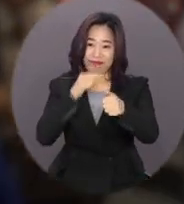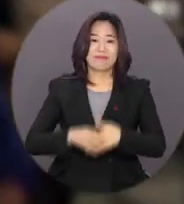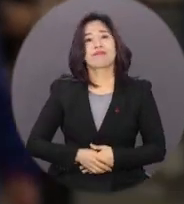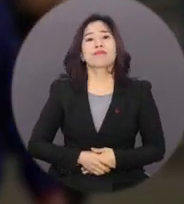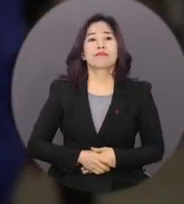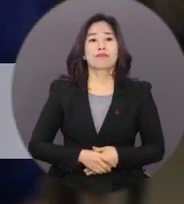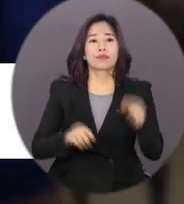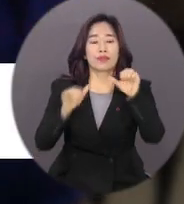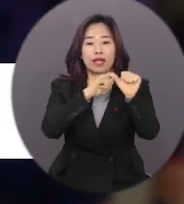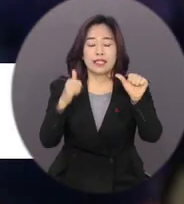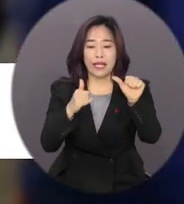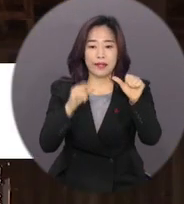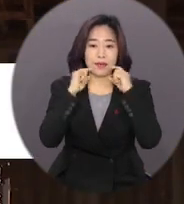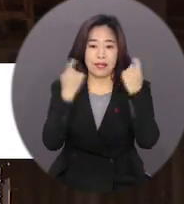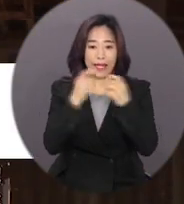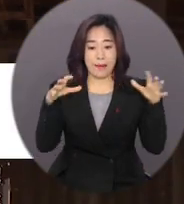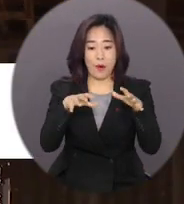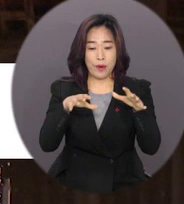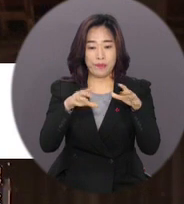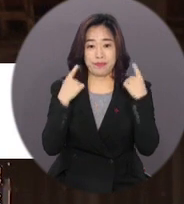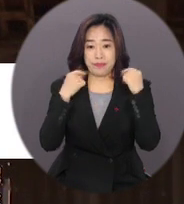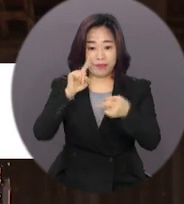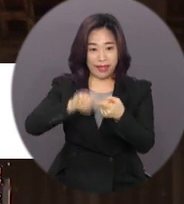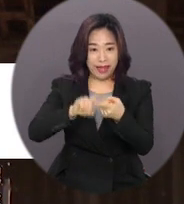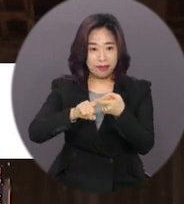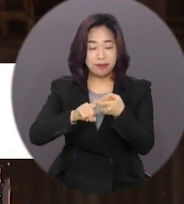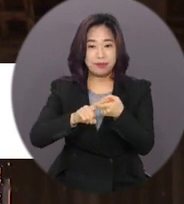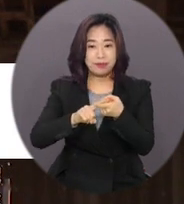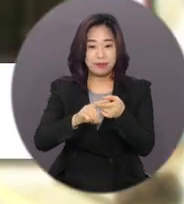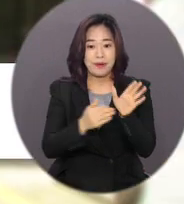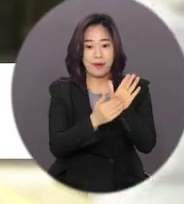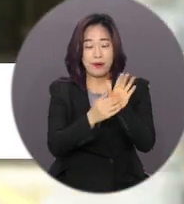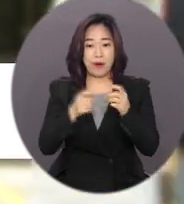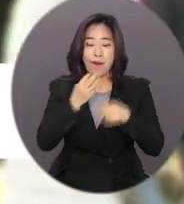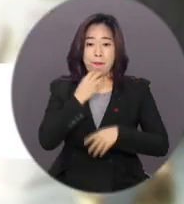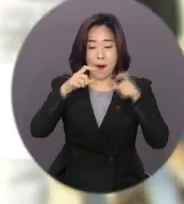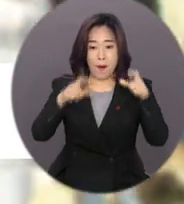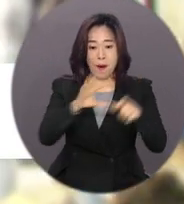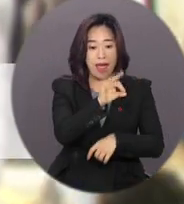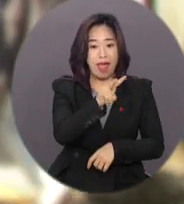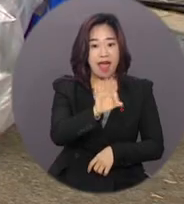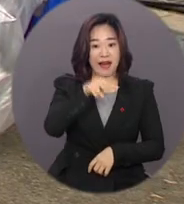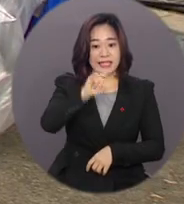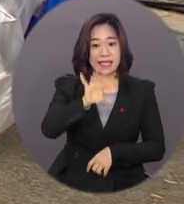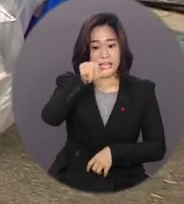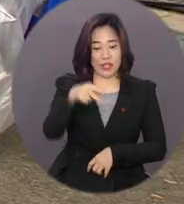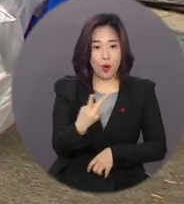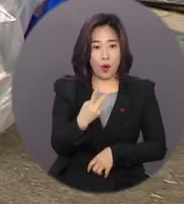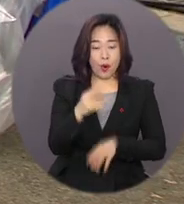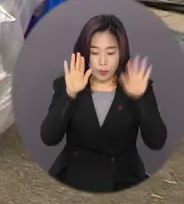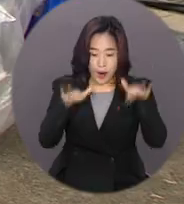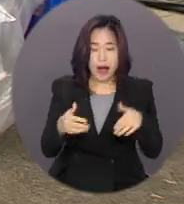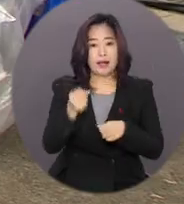하지만 5인 이상 사적 모임은 여전히 금지되고 수도권에서 감염이 확산되고 있는 영생교와 이슬람 종교시설에 대한